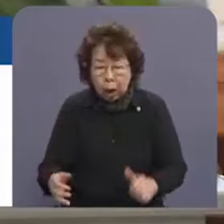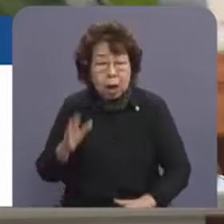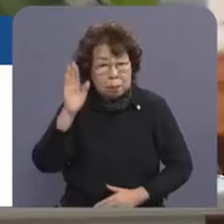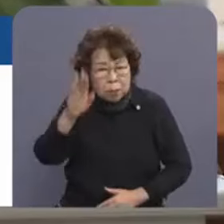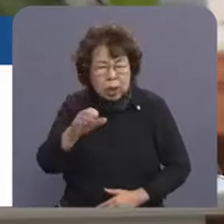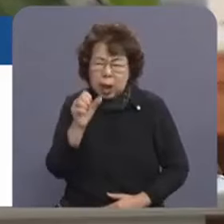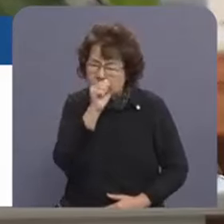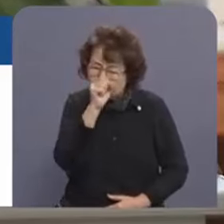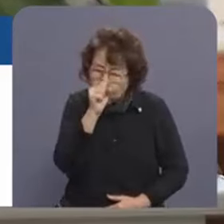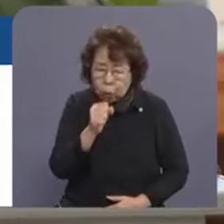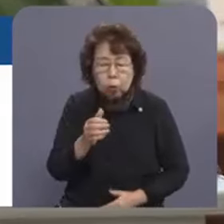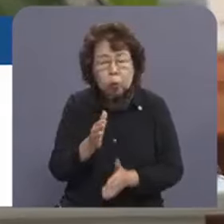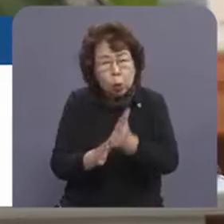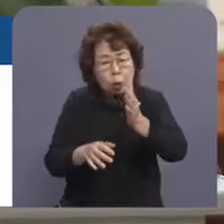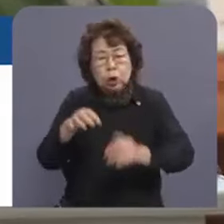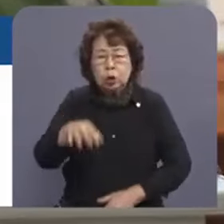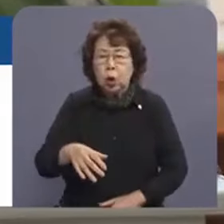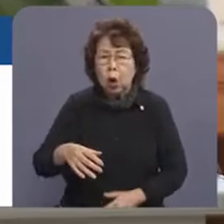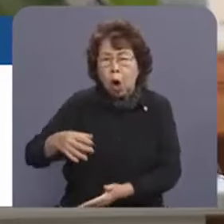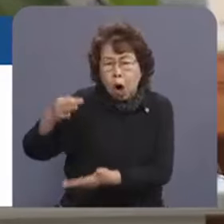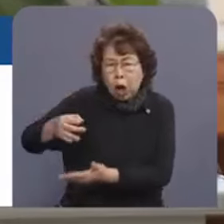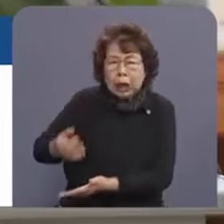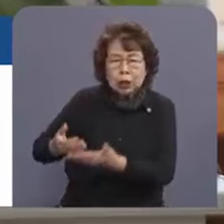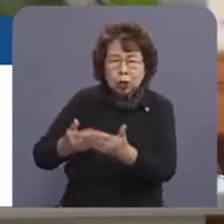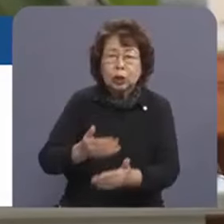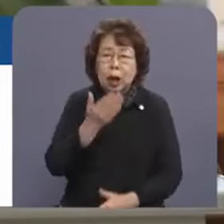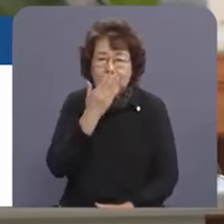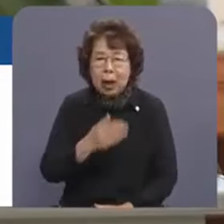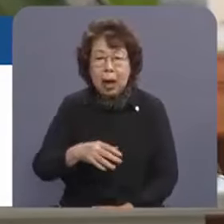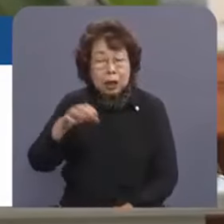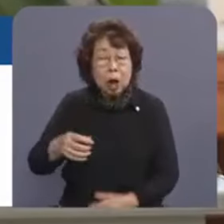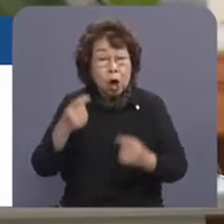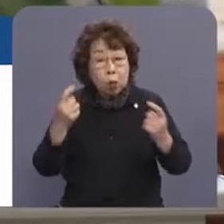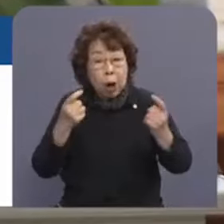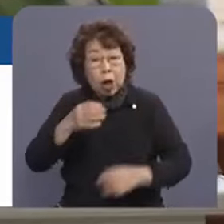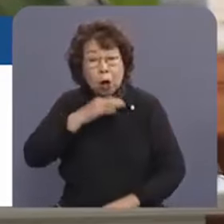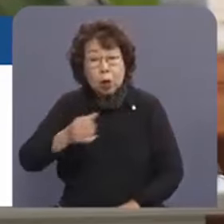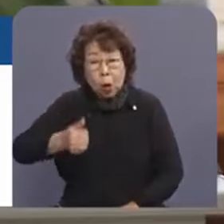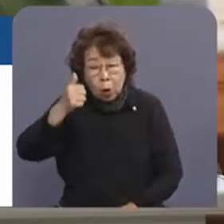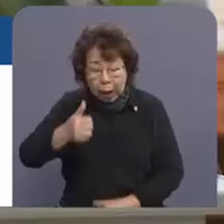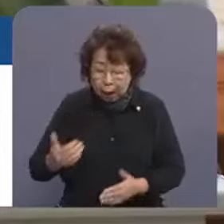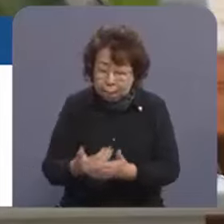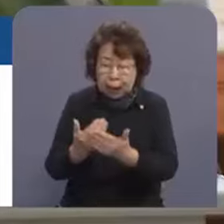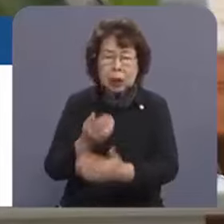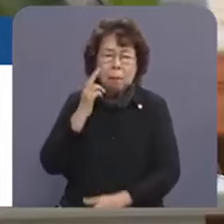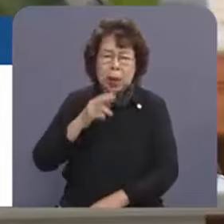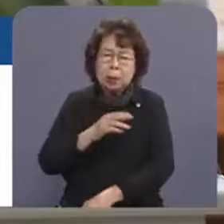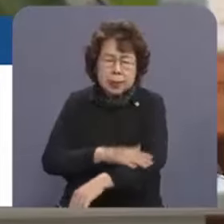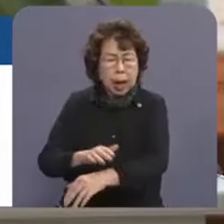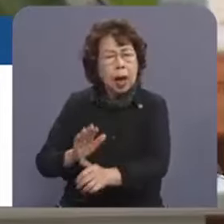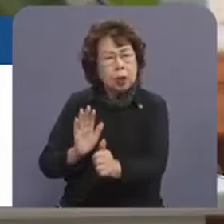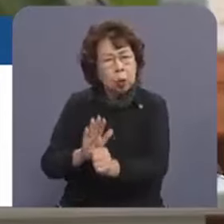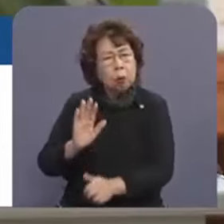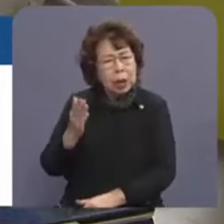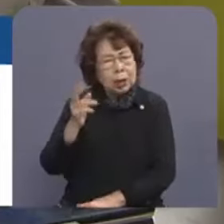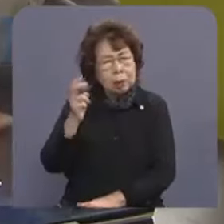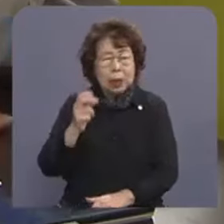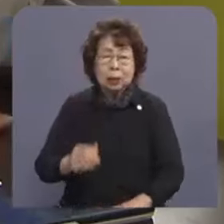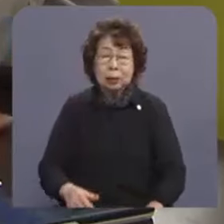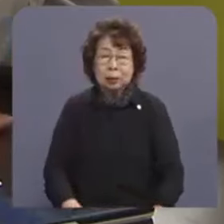도시의 형태의 가치를 얹을 수 있고 그다음에 지역 관광 효과와 지역 발전에 큰 도움이 될 거라고 생각하고